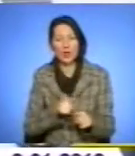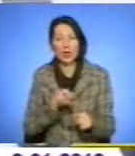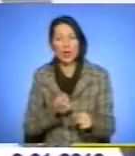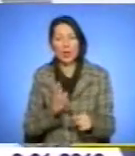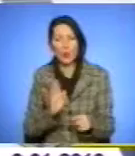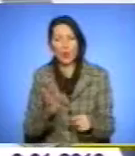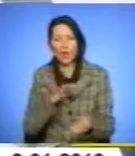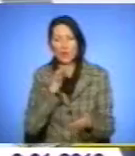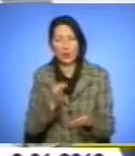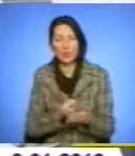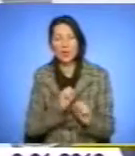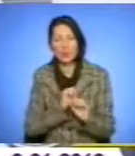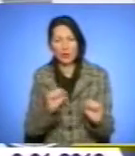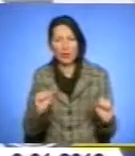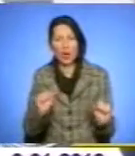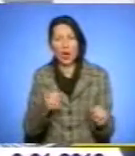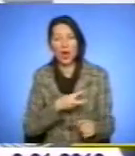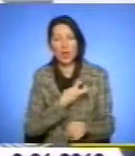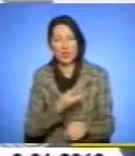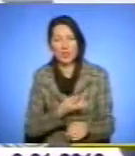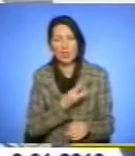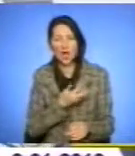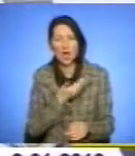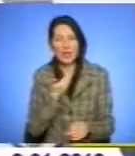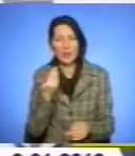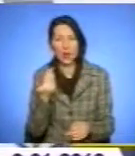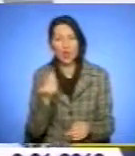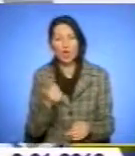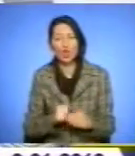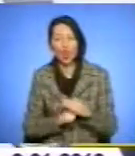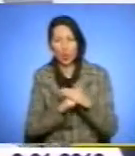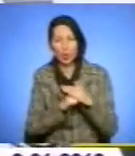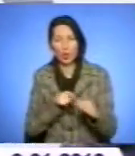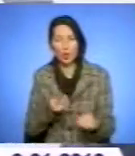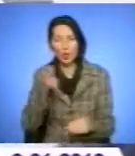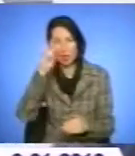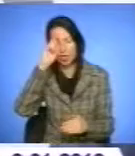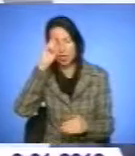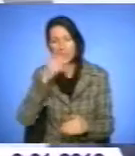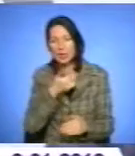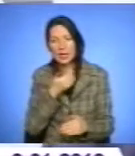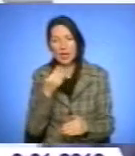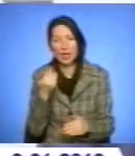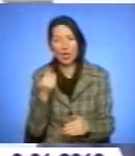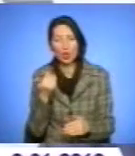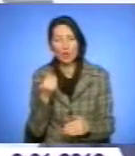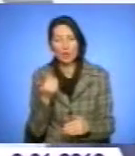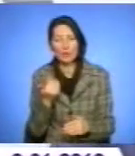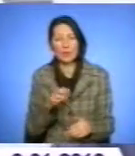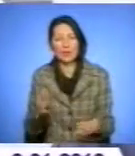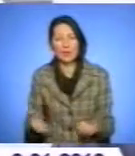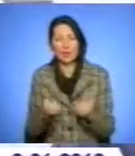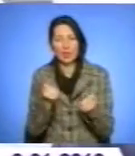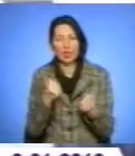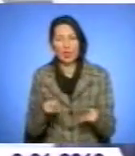яка це була відвага, яка це була наснага, не маючи ґрунту тої державності, розумієте, не маючи